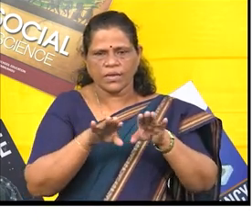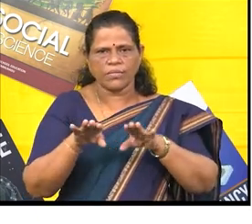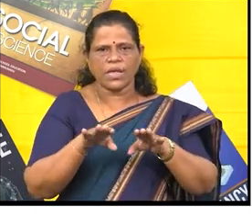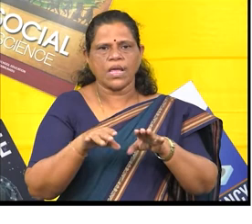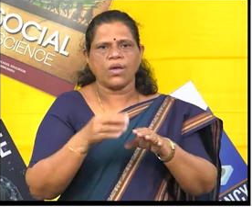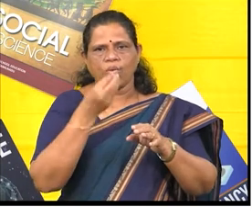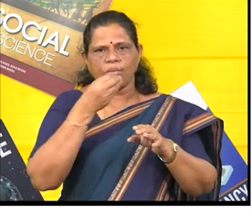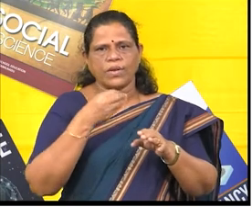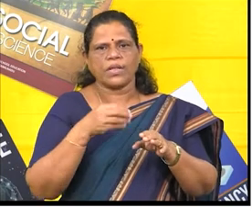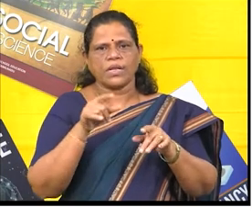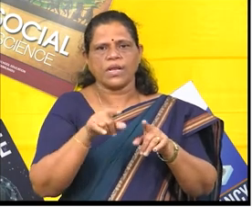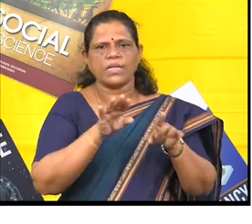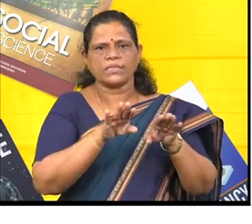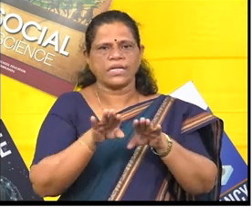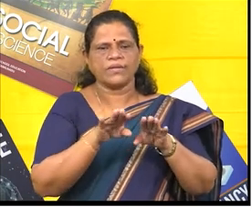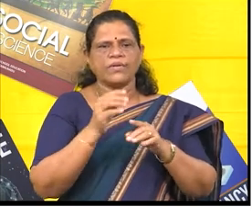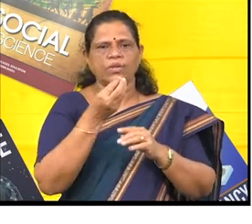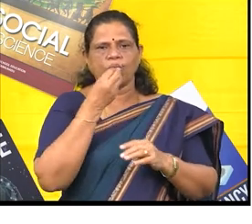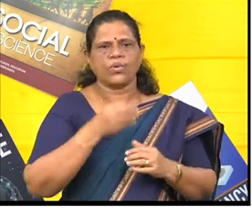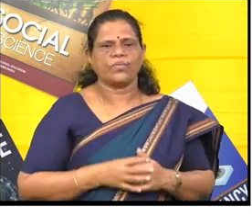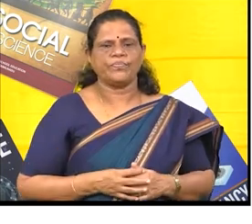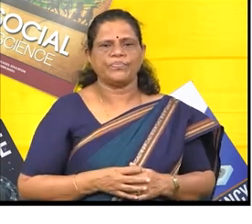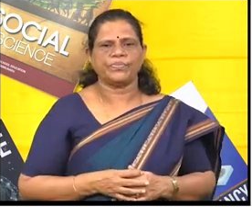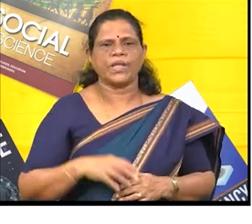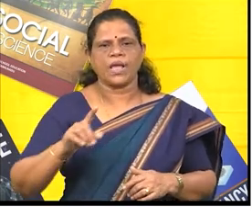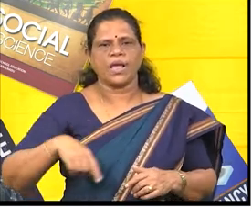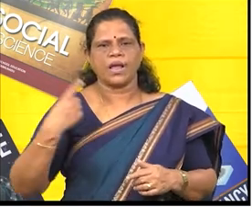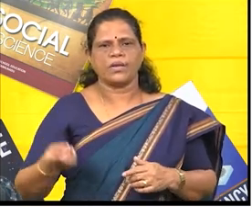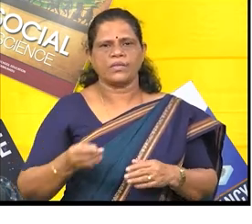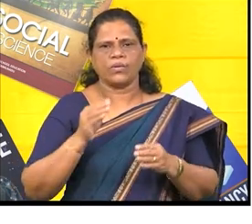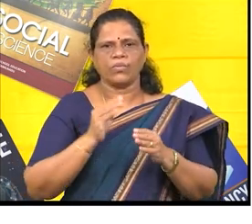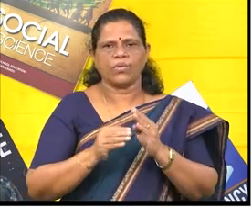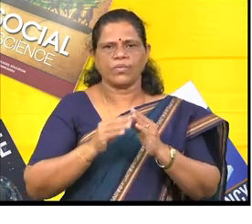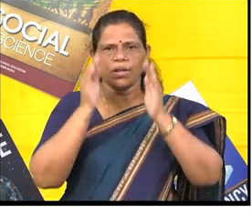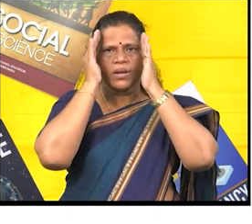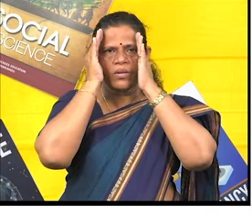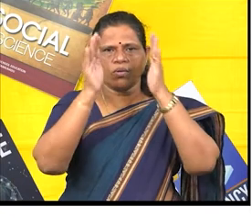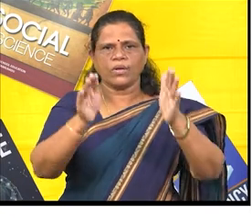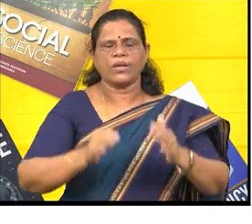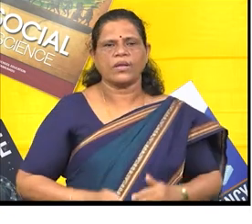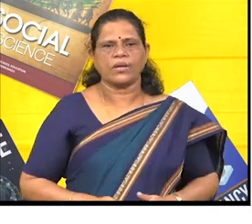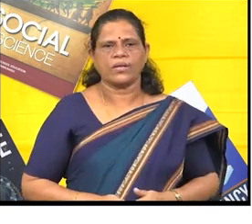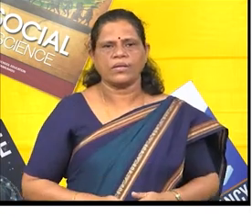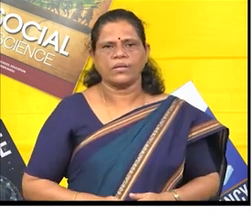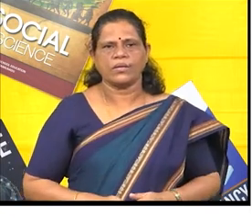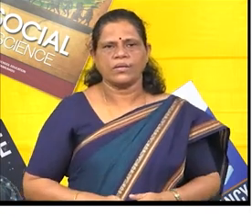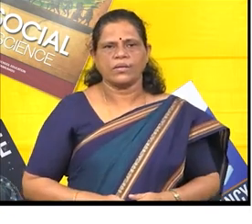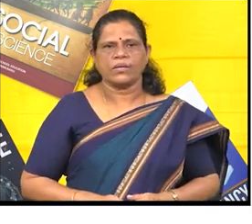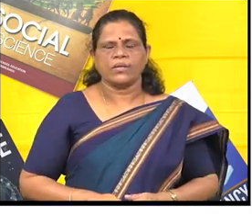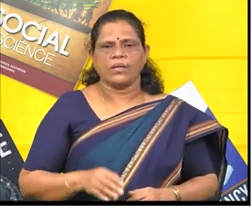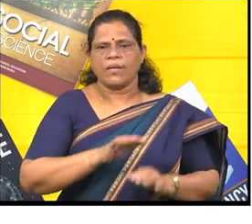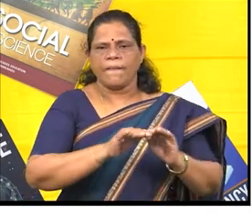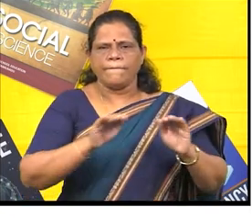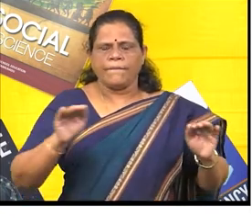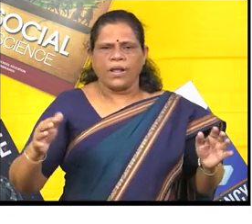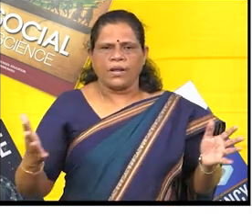நான் அந்த உணவுக்கு பேர் சரி விகித உணவுன்னு நம்ம சொல்லுவோம். அடுத்தபடியாக உணவு வேதியியலோட இலக்கு என்ன, எய்ம் என்ன, அந்த உணவு வேதியியலோட எய்ம் என்ன.